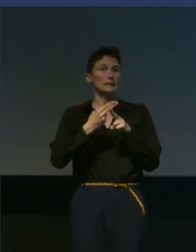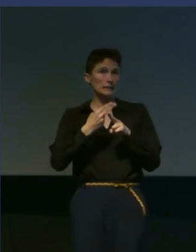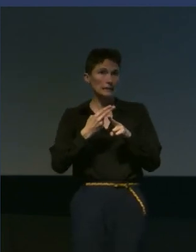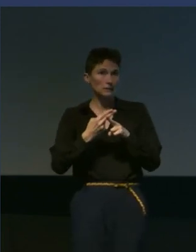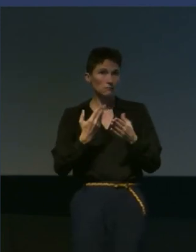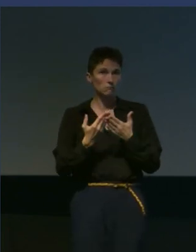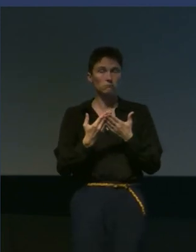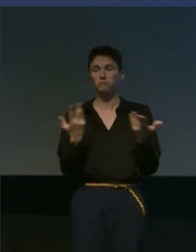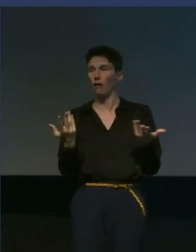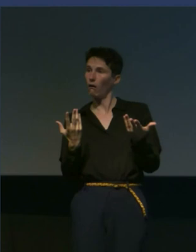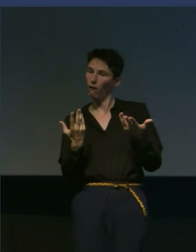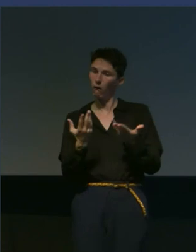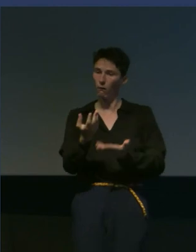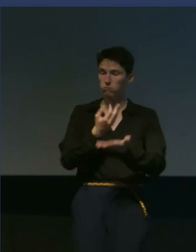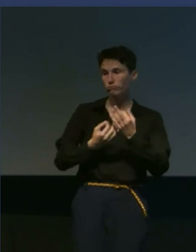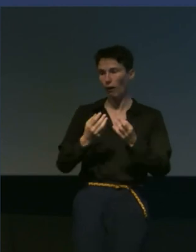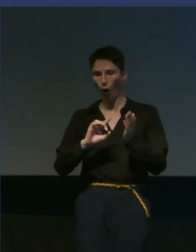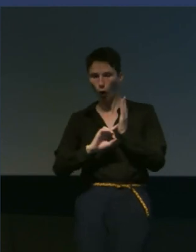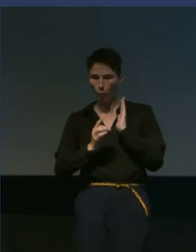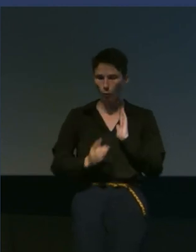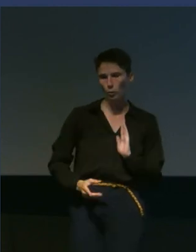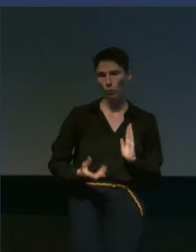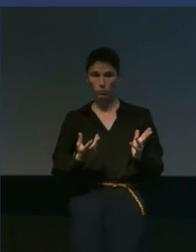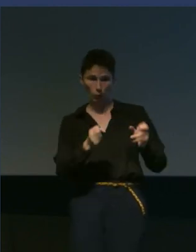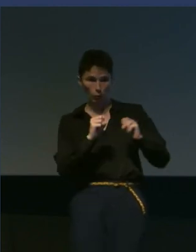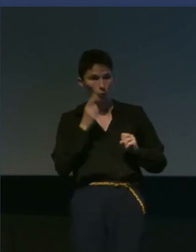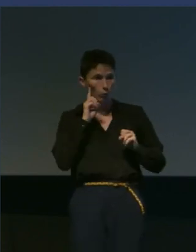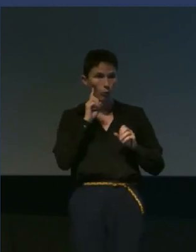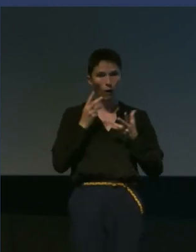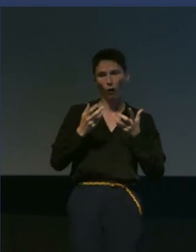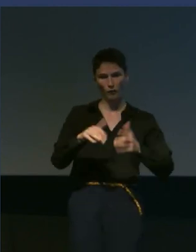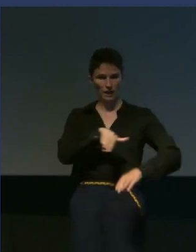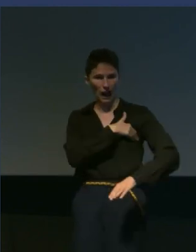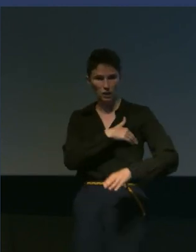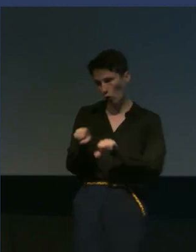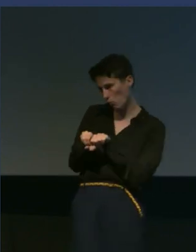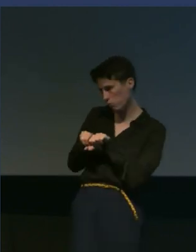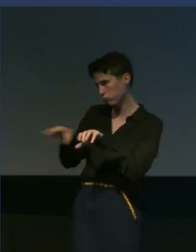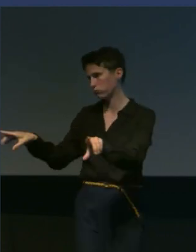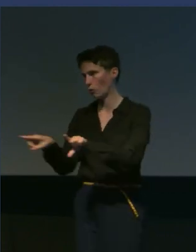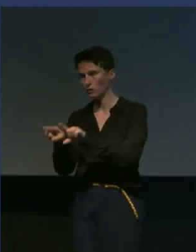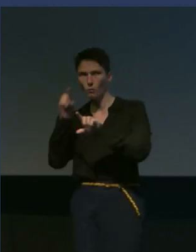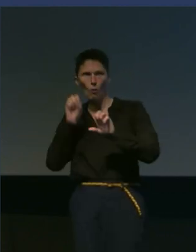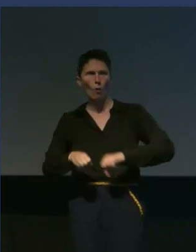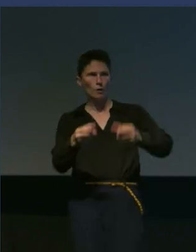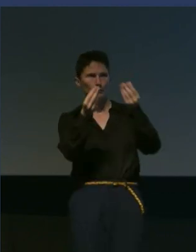ont fait des commandes pour les distribuer à leurs agents, qui puissent se former sur la question.